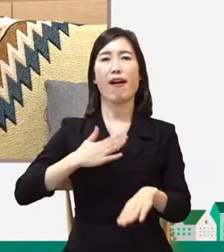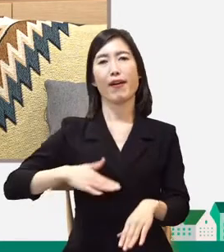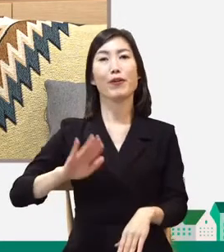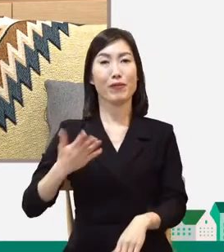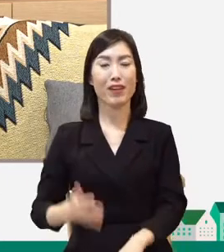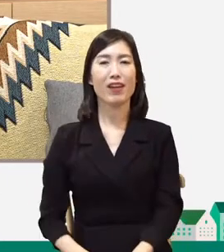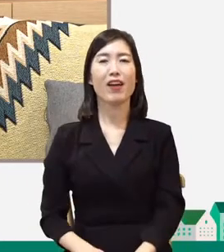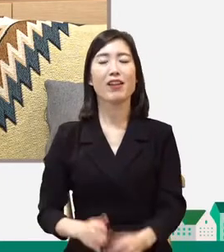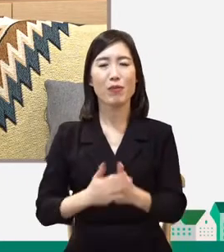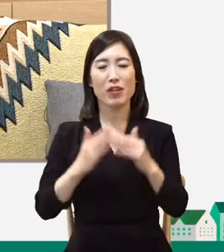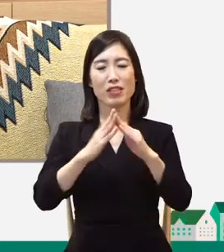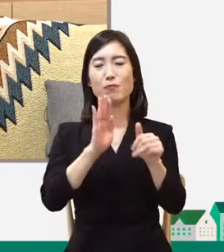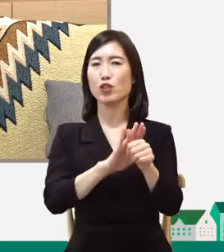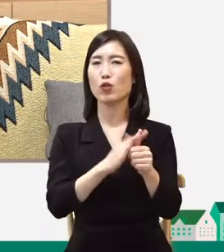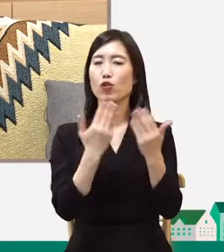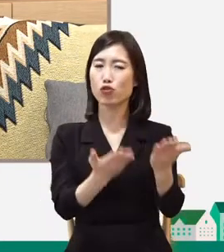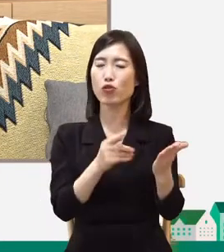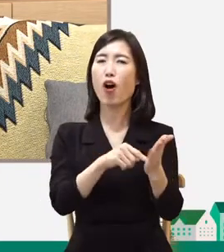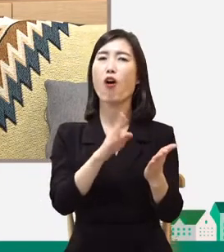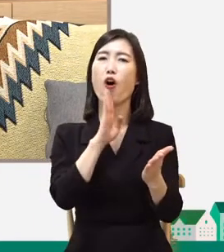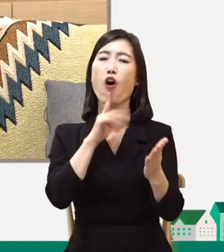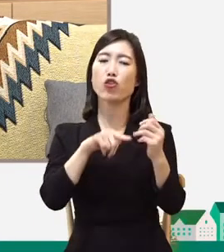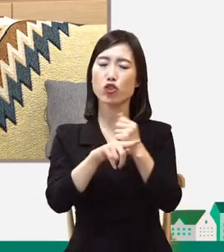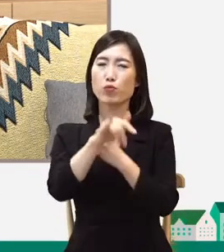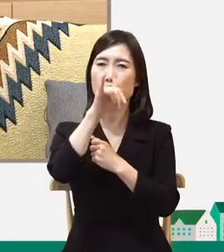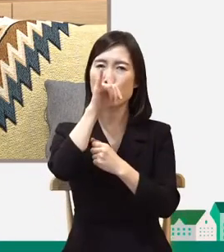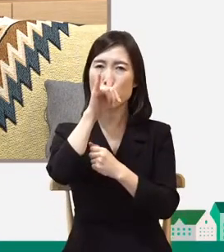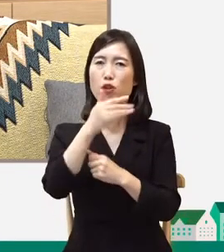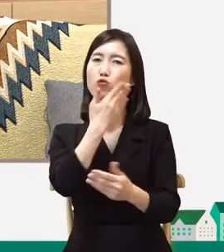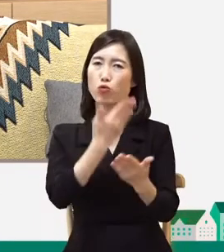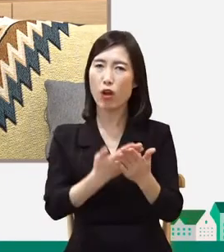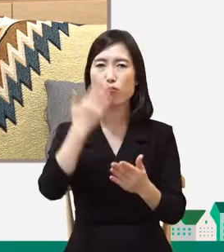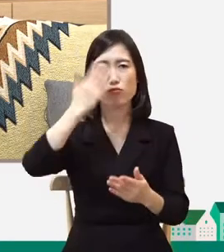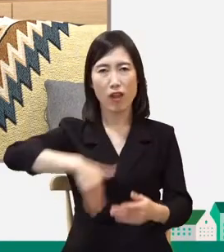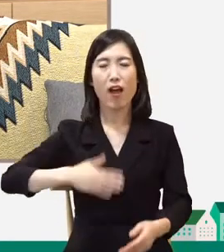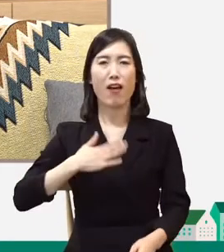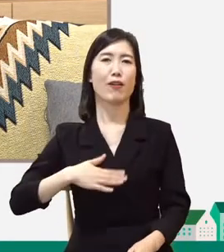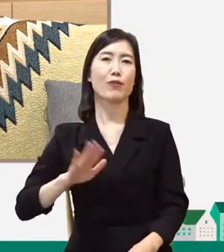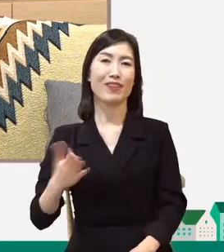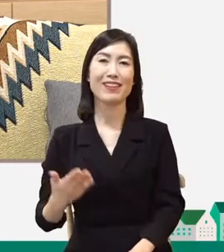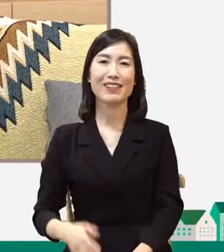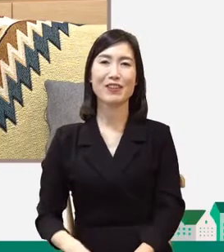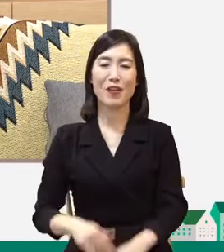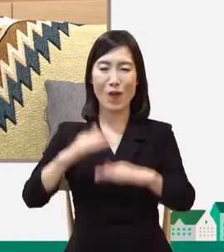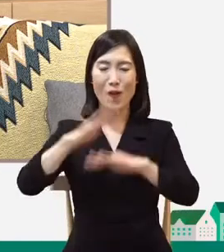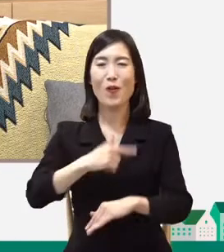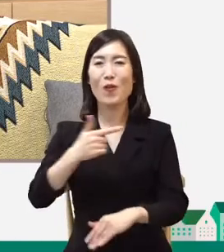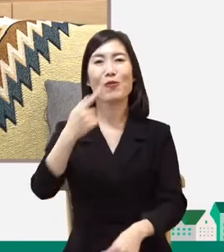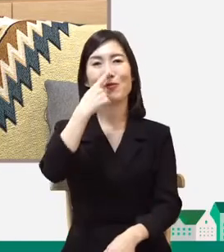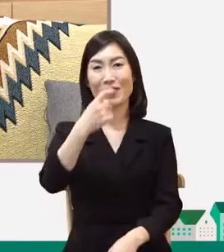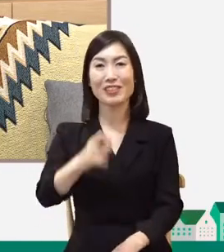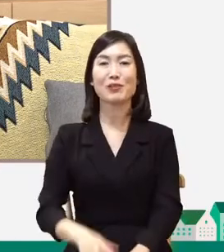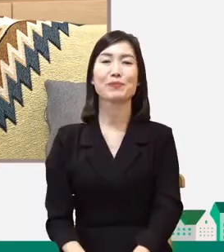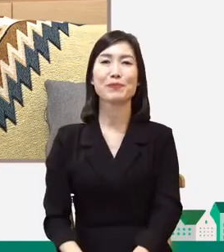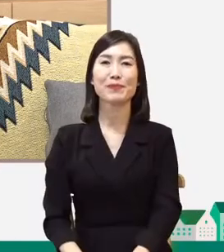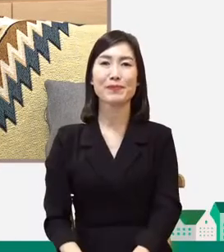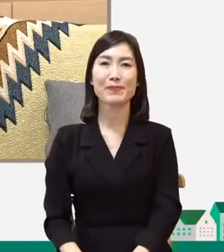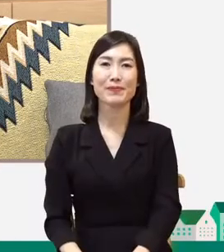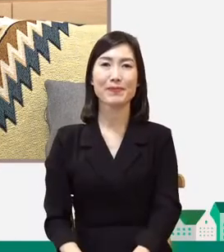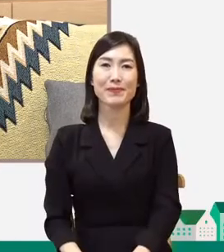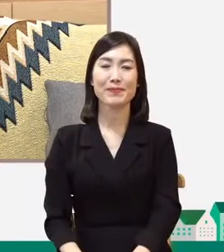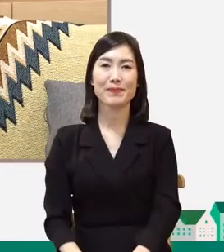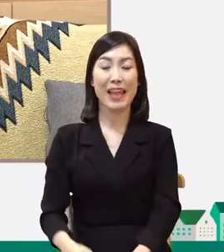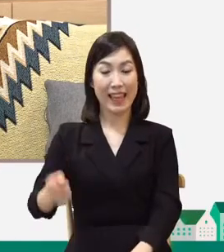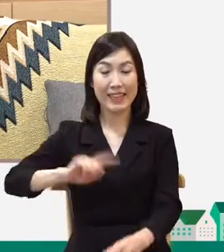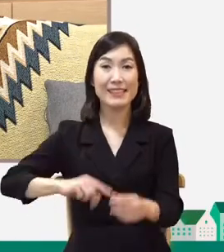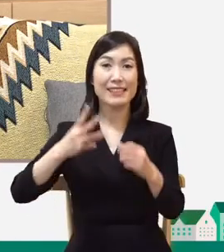지원주택이 정말로 의미가 있구나라는 거를 확인시켜주는 그런 멋진 발표였던 것 같습니다. 그러면 이제